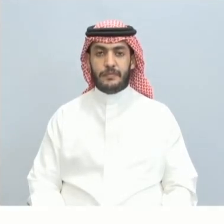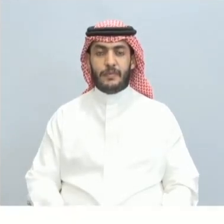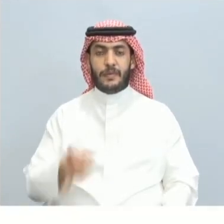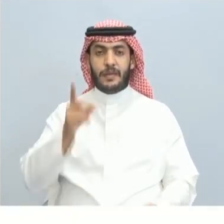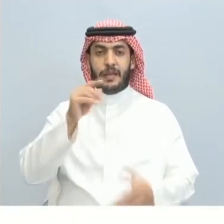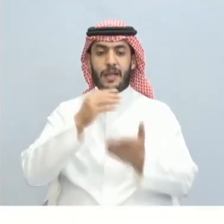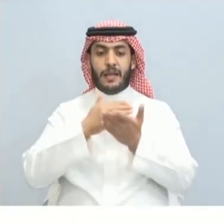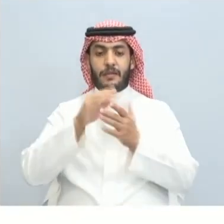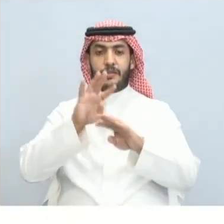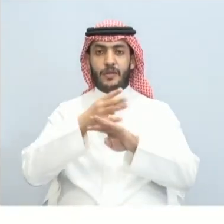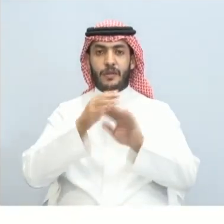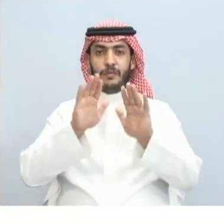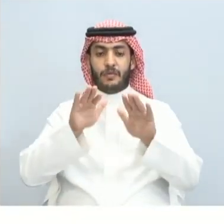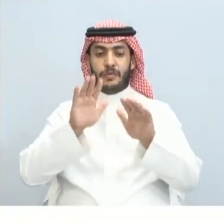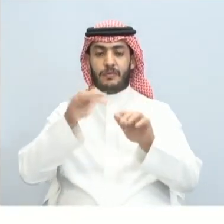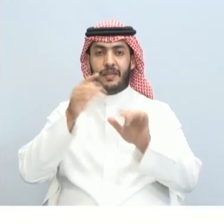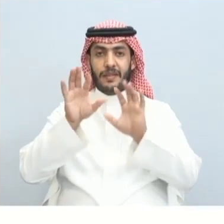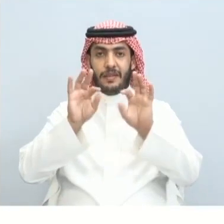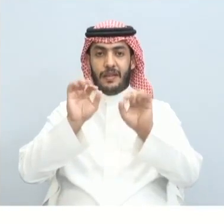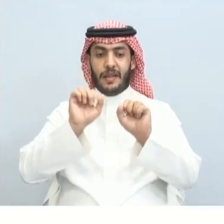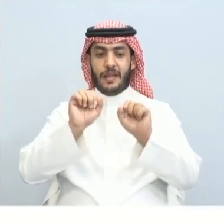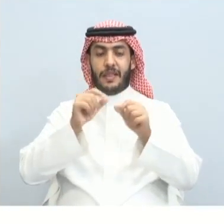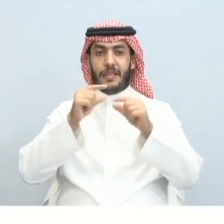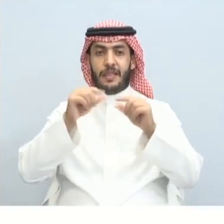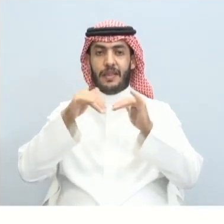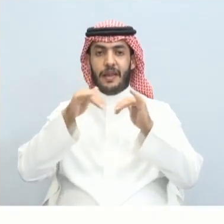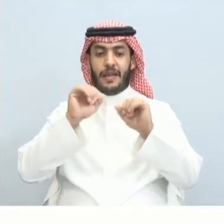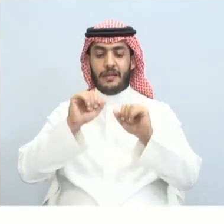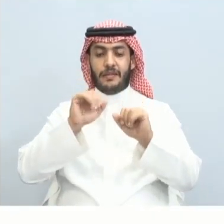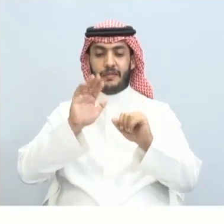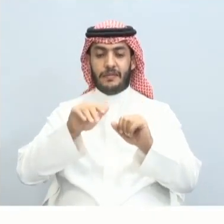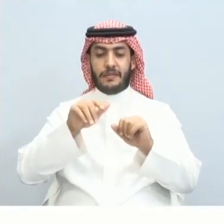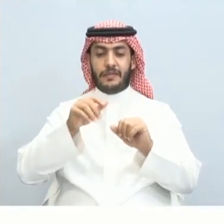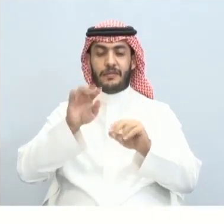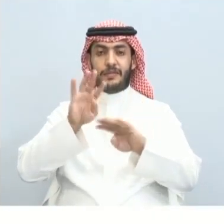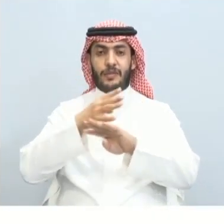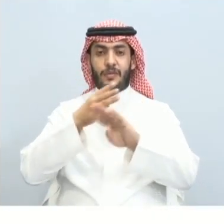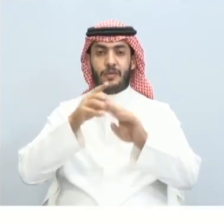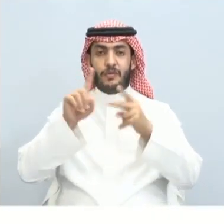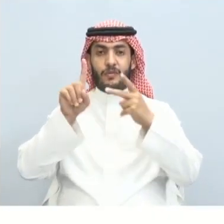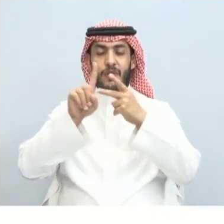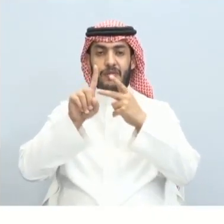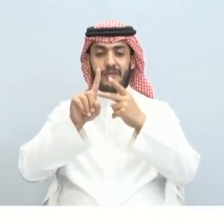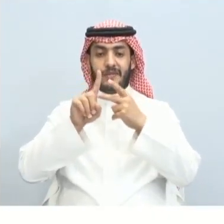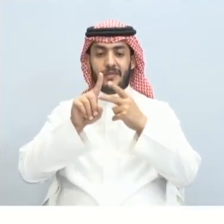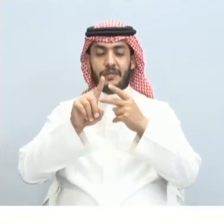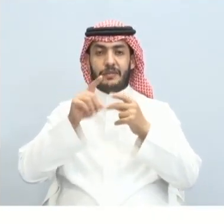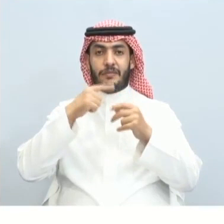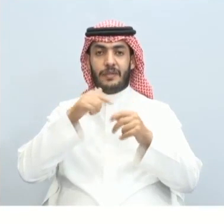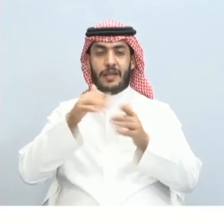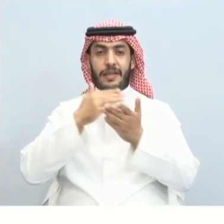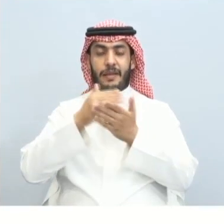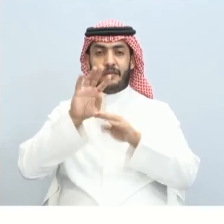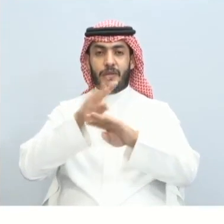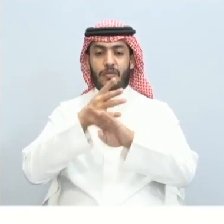ايضا اكمل الجدولين الاتيين ثم حدد مجال كل داله ومداها لدينا الجدول الثاني في السؤال 21 نريد ان